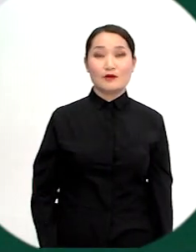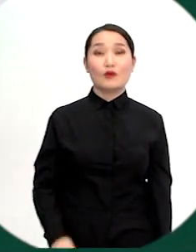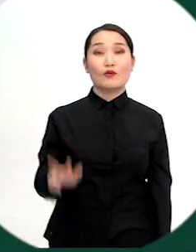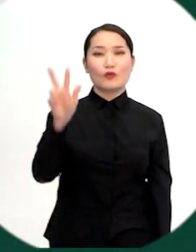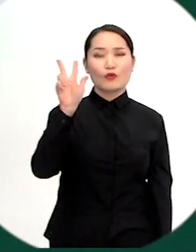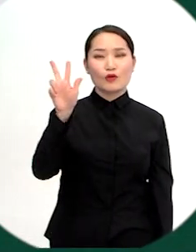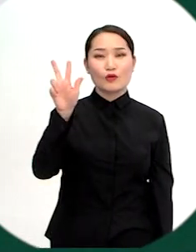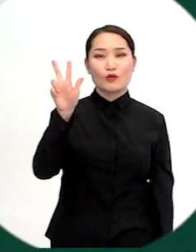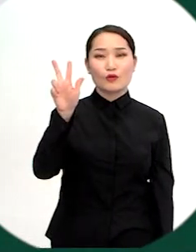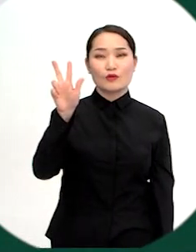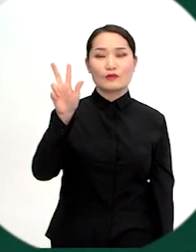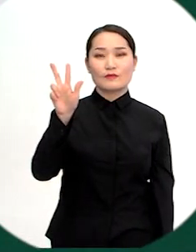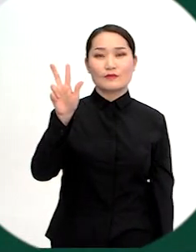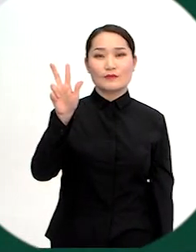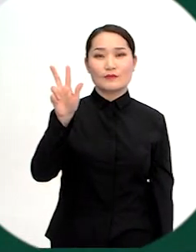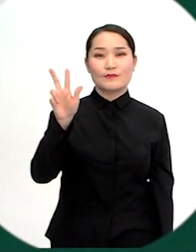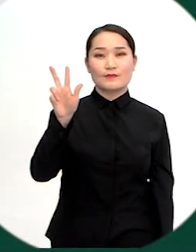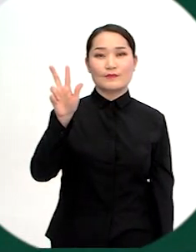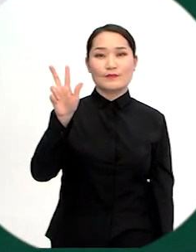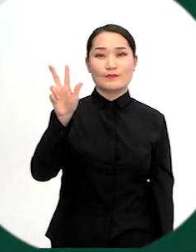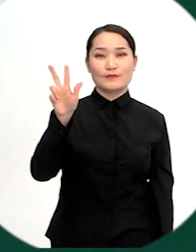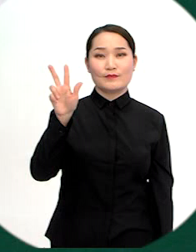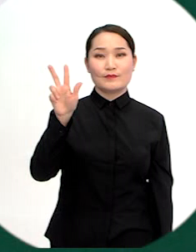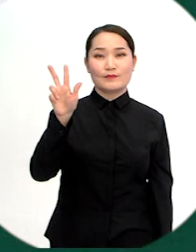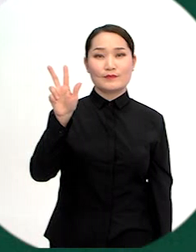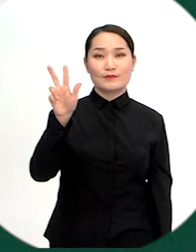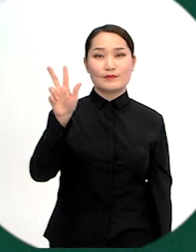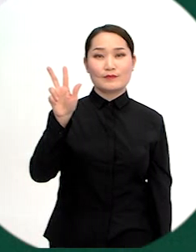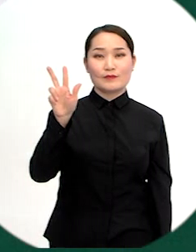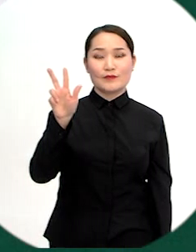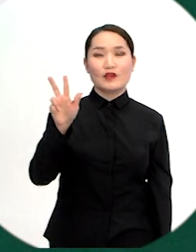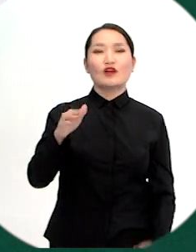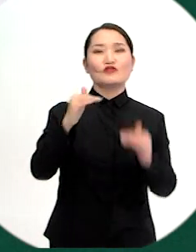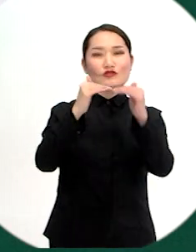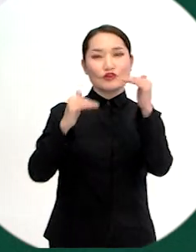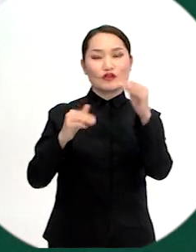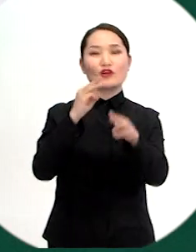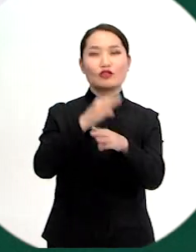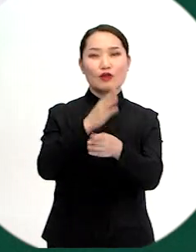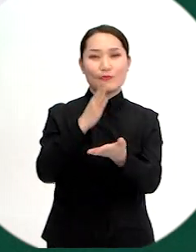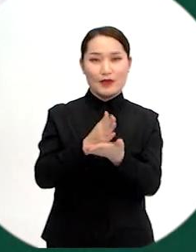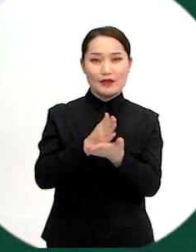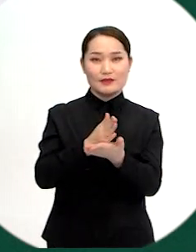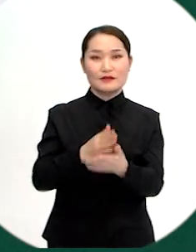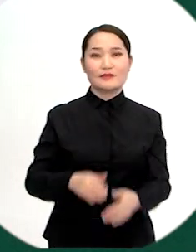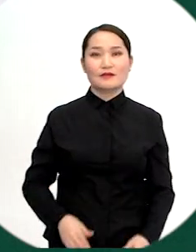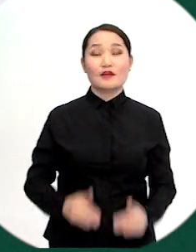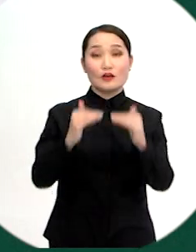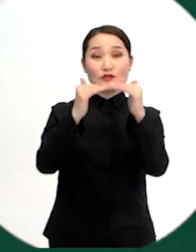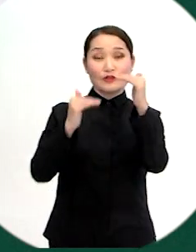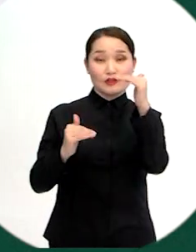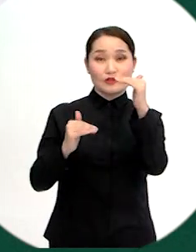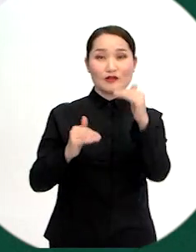3 гэдэг тогцооллаа. 3 гэдэг тоо маань тэгвэл бидний тэмдэглэснээр сондгой тоо юм байна. Тэгвэл сондгой